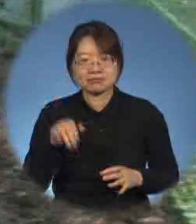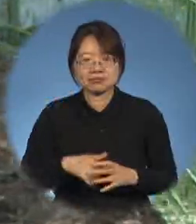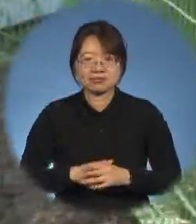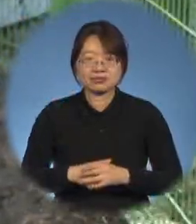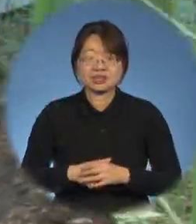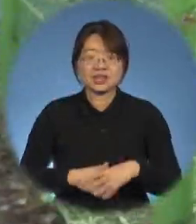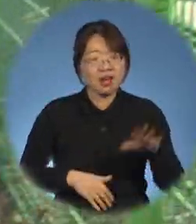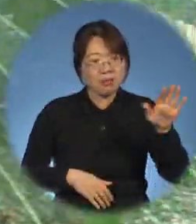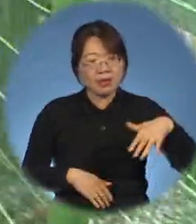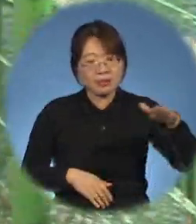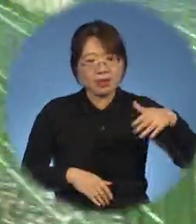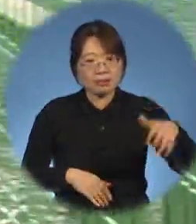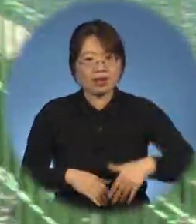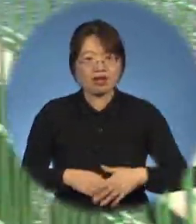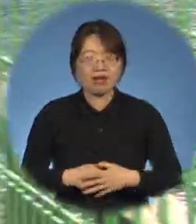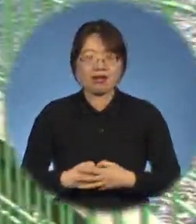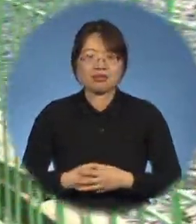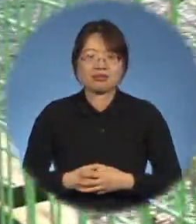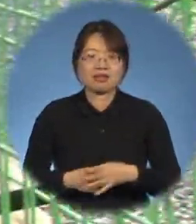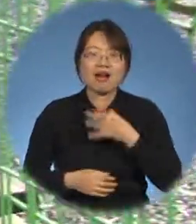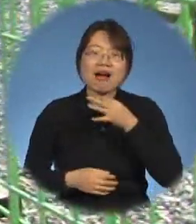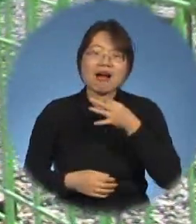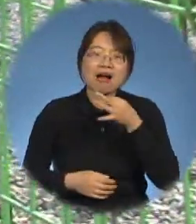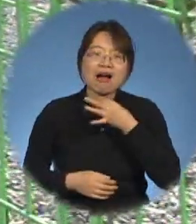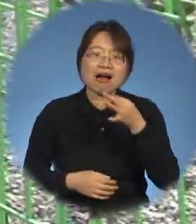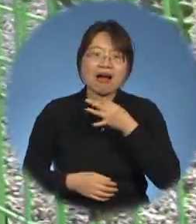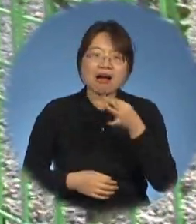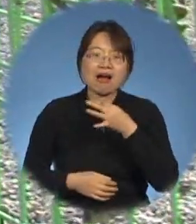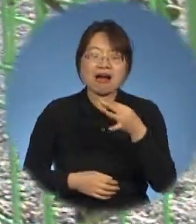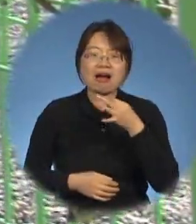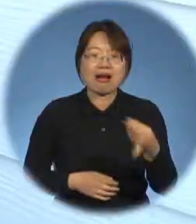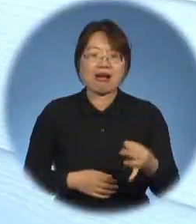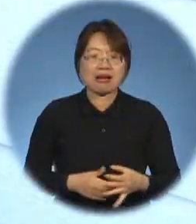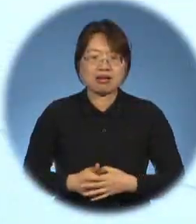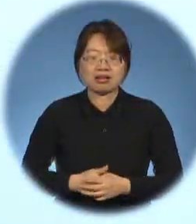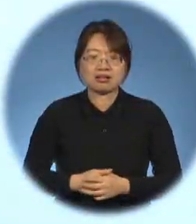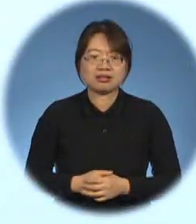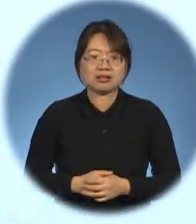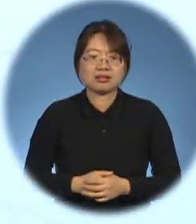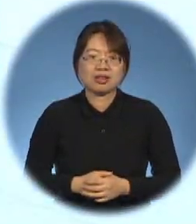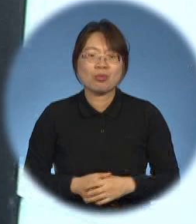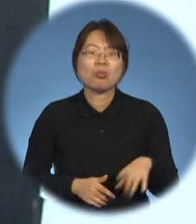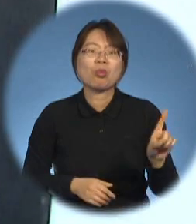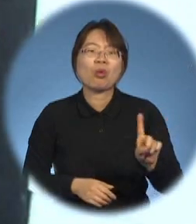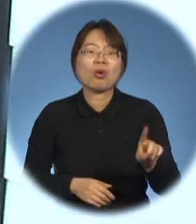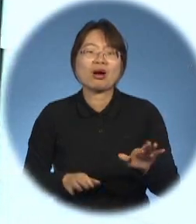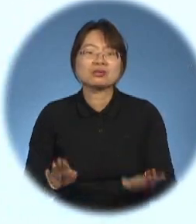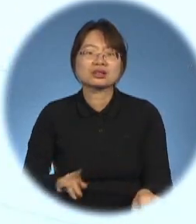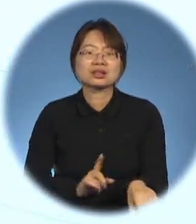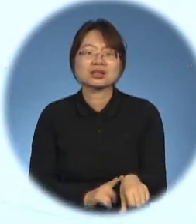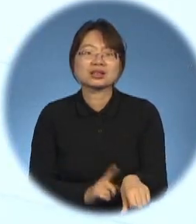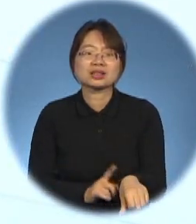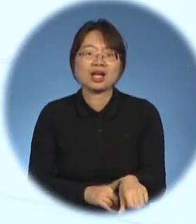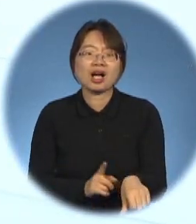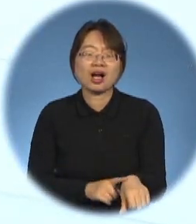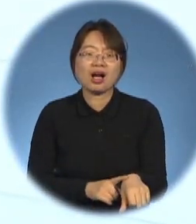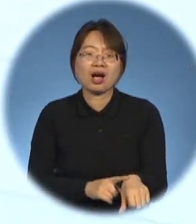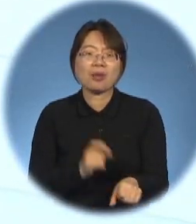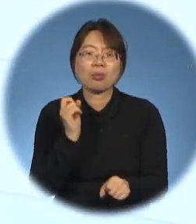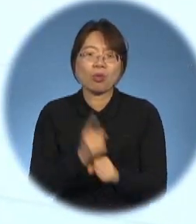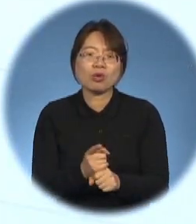4마력 게임 야 야 빠이 피드 용 시 간 유튜브 았다고 그리고